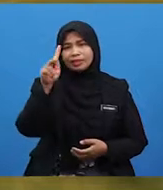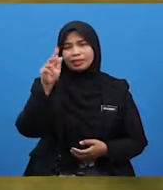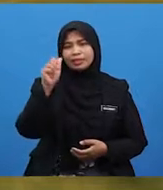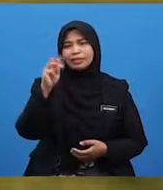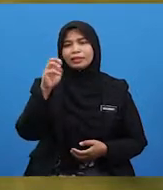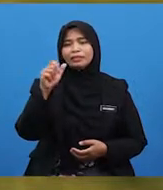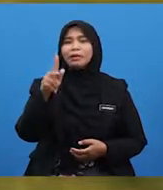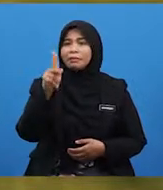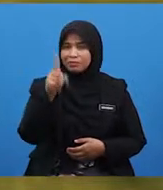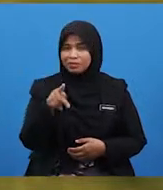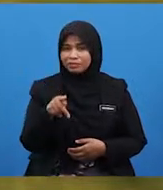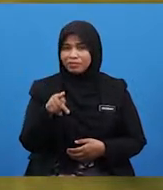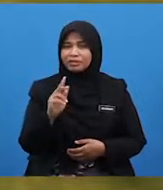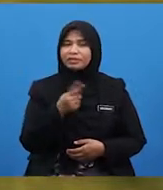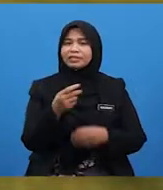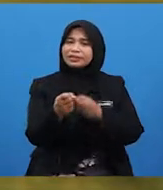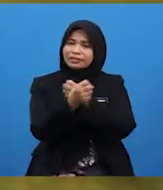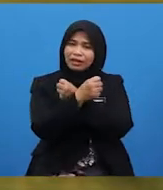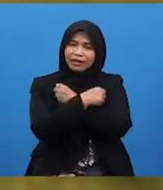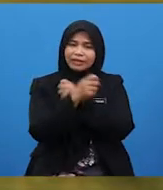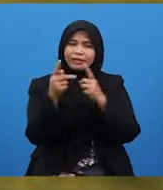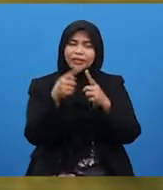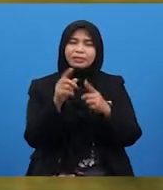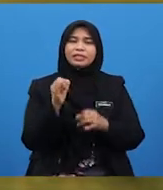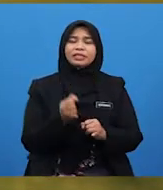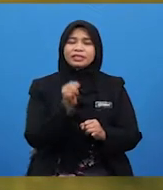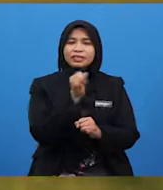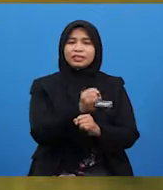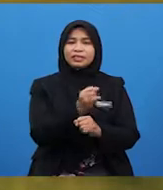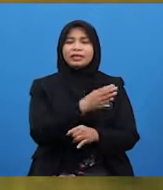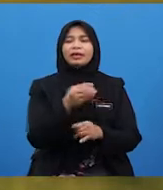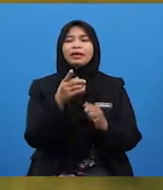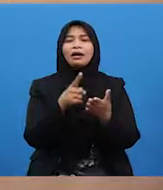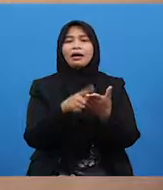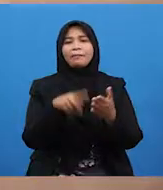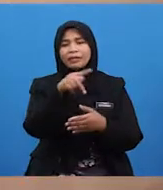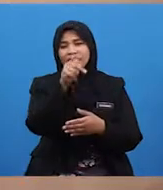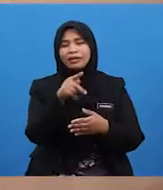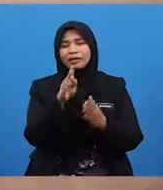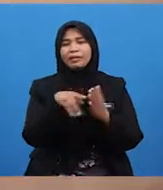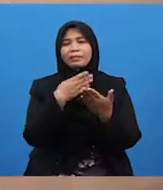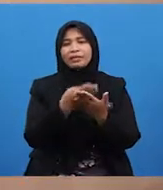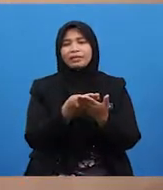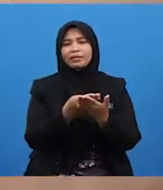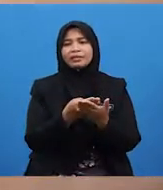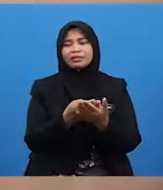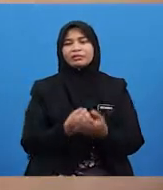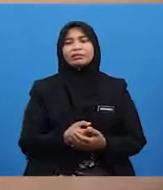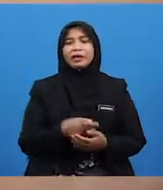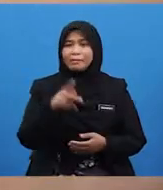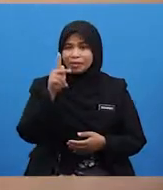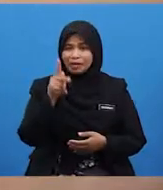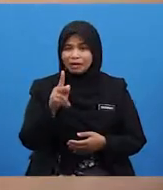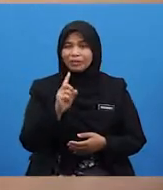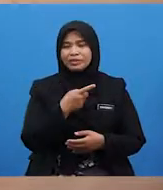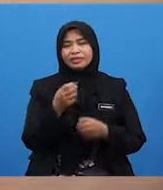Kamal, perlukah kita menyayangi jiran dan apakah kebaikannya? Ya, perlu, Encik Suasi. Kita